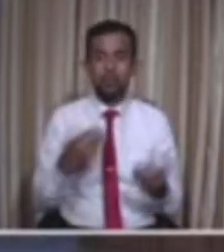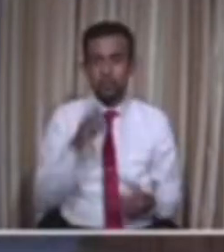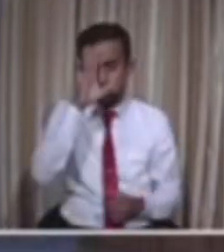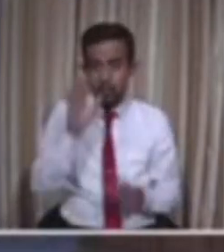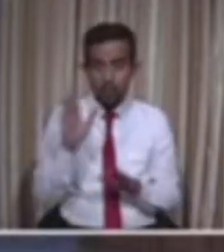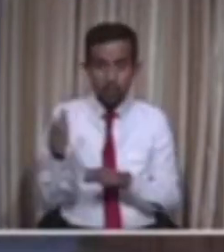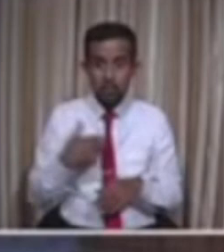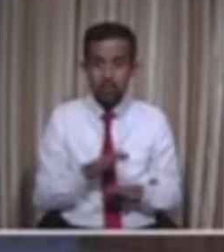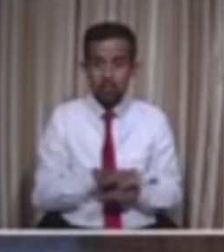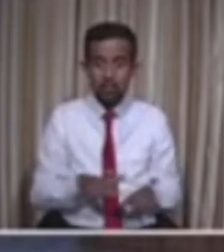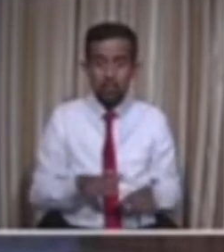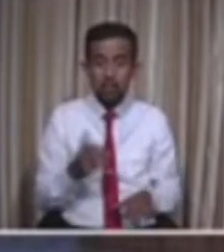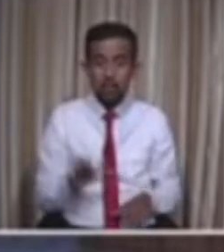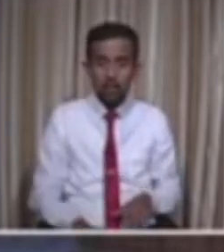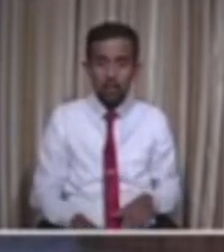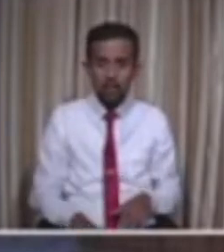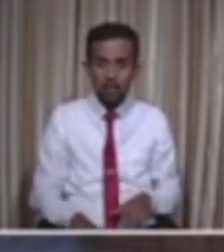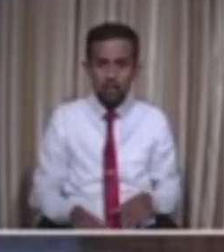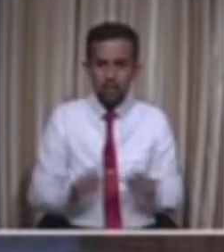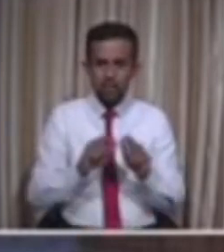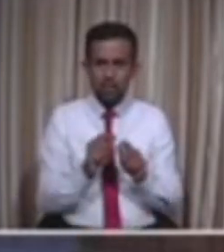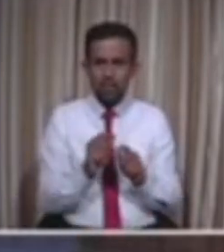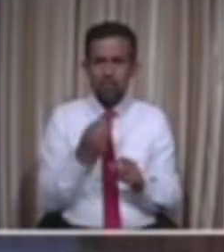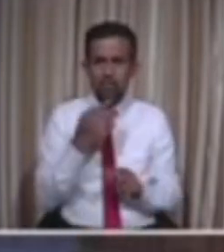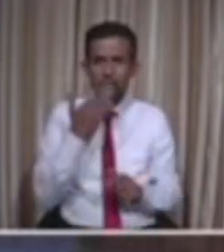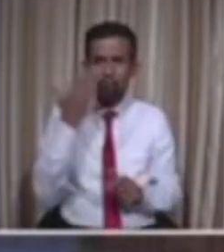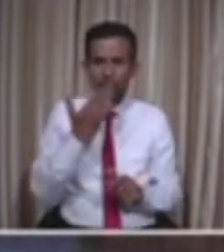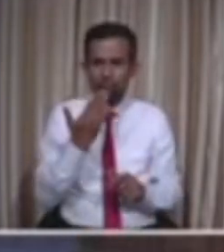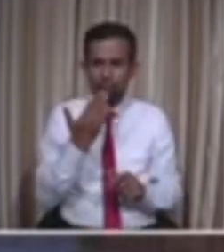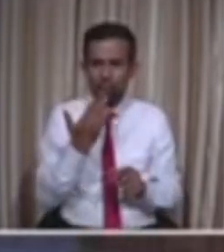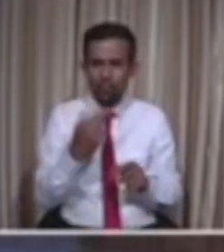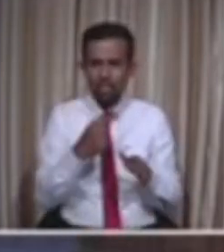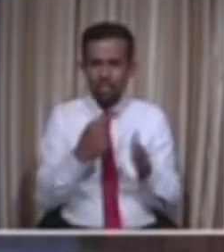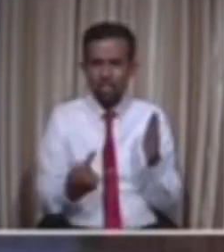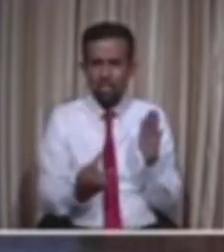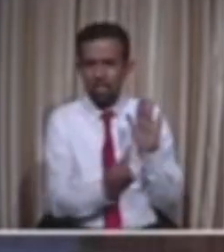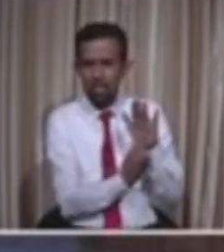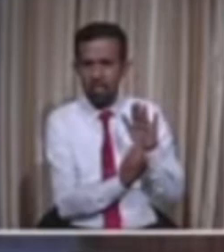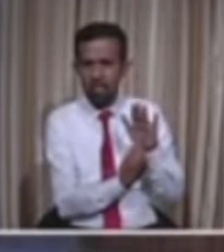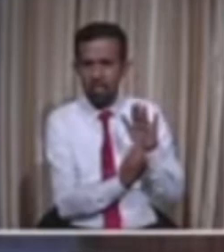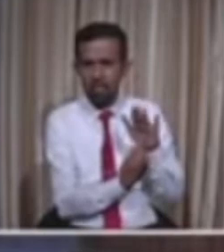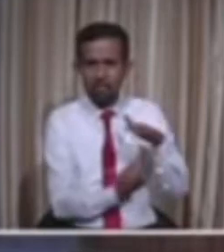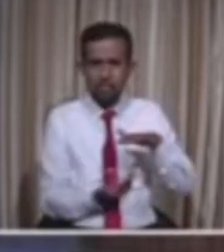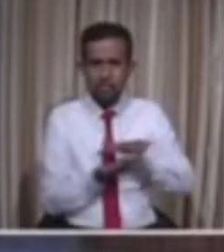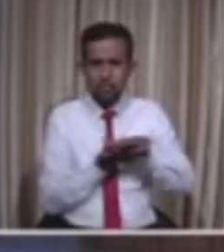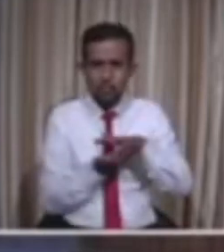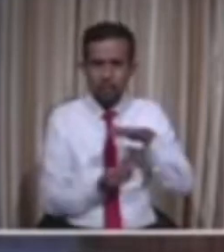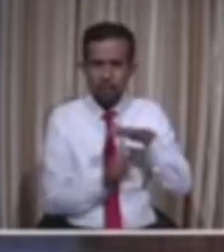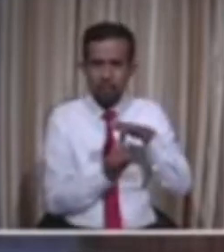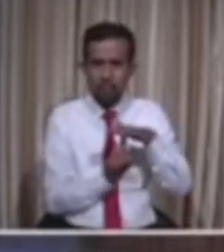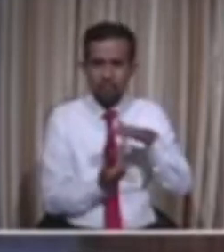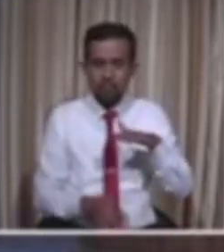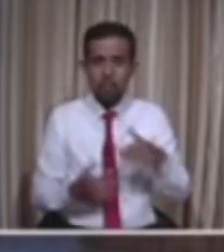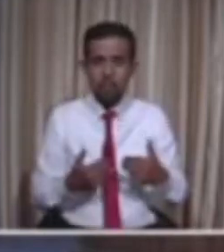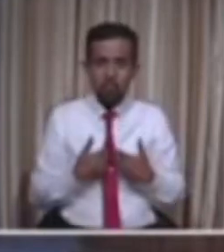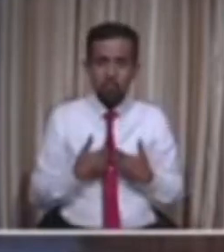wagi kakule arab kada bu widuru wala kakule widuru wakari kapila en latiro. Mama dahir rekat te mata